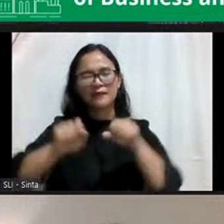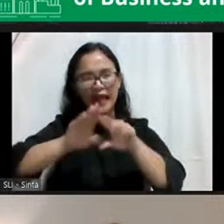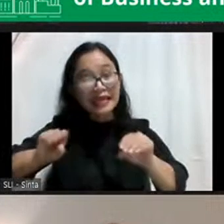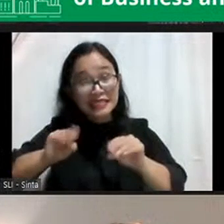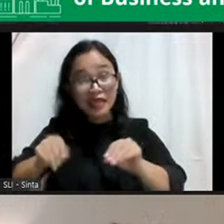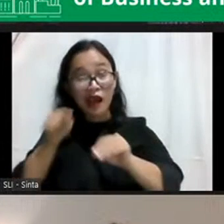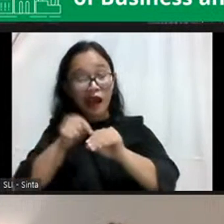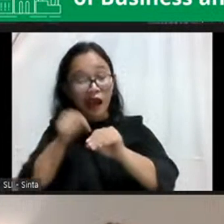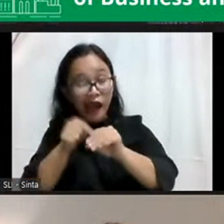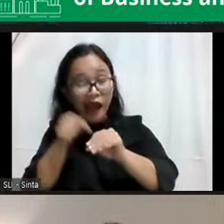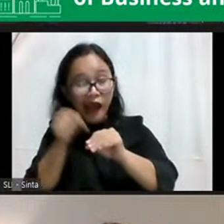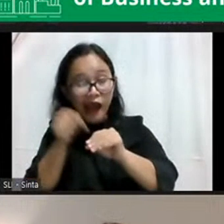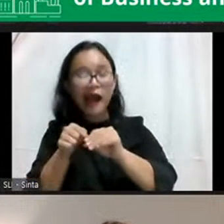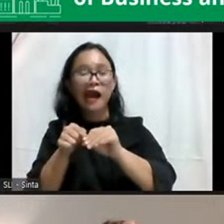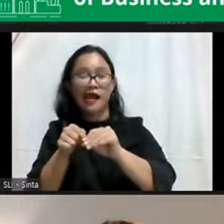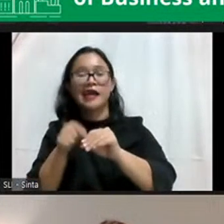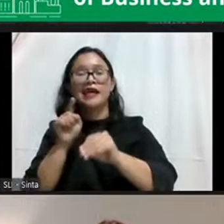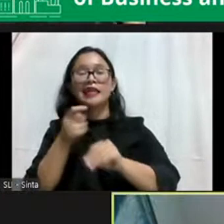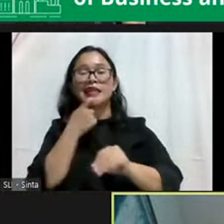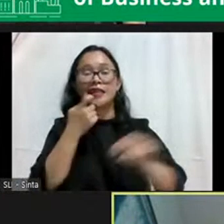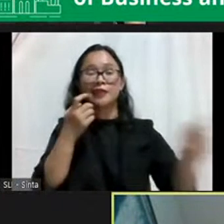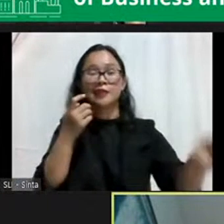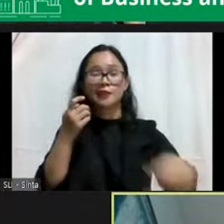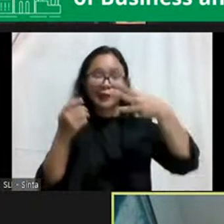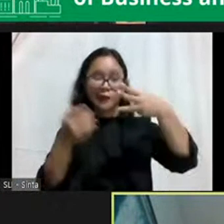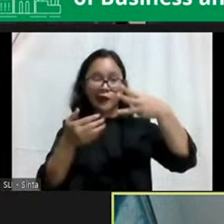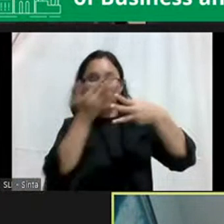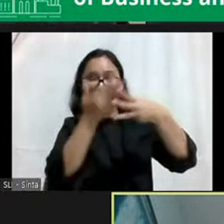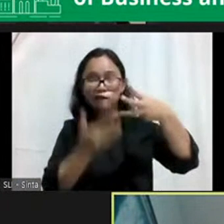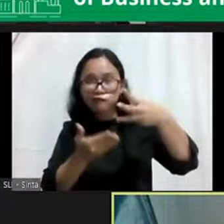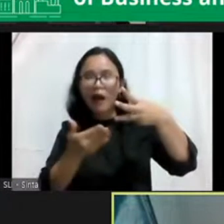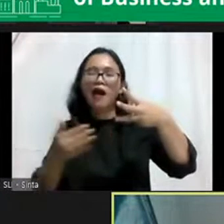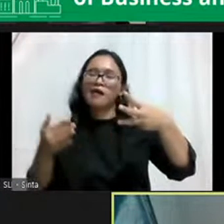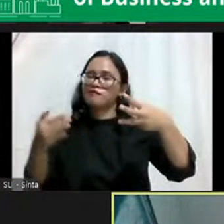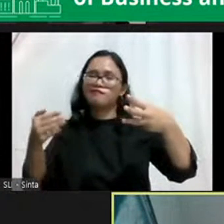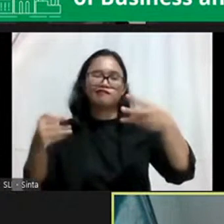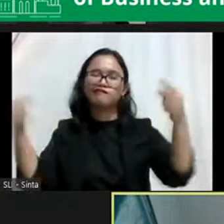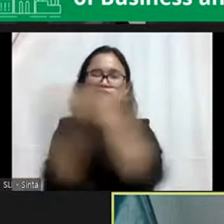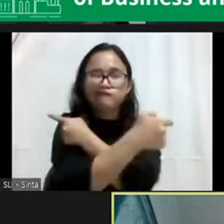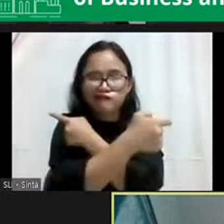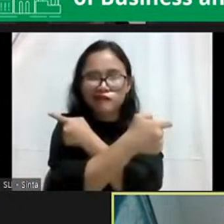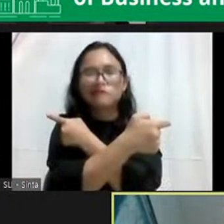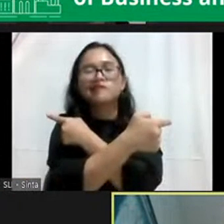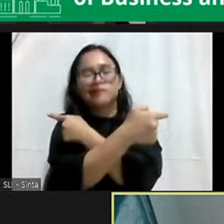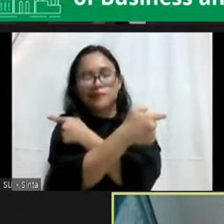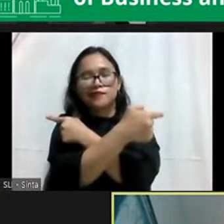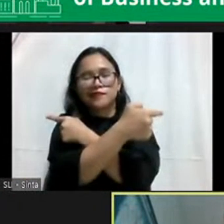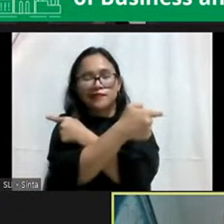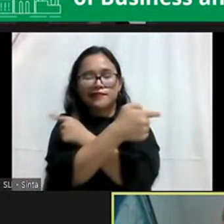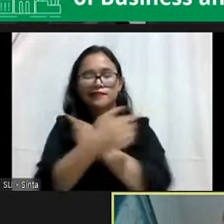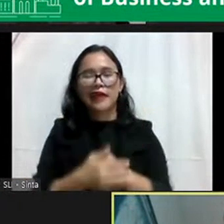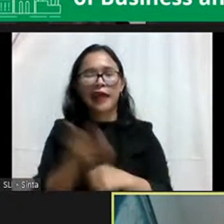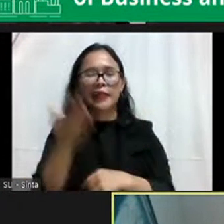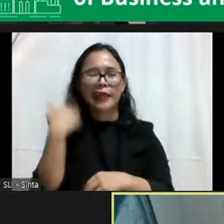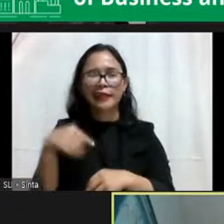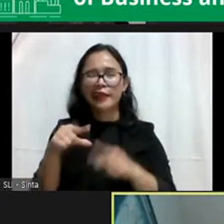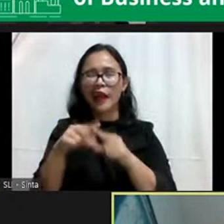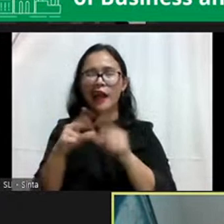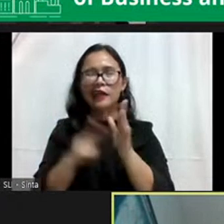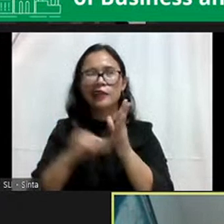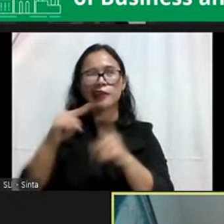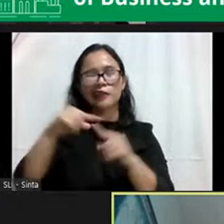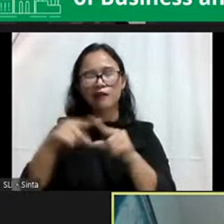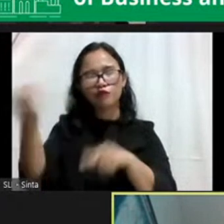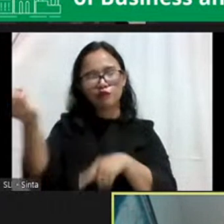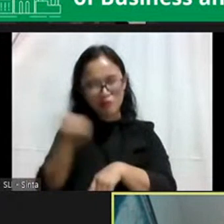bertentangan dengan tiga pilar yang ada saya rasa kita harus menyoroti tadi Anita menyebutkan dalam